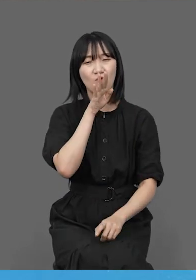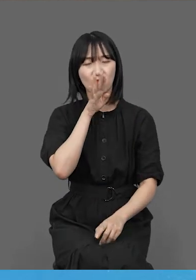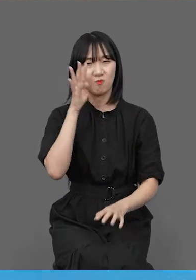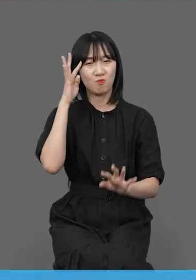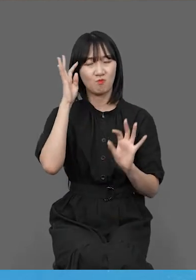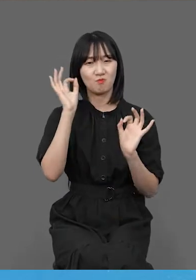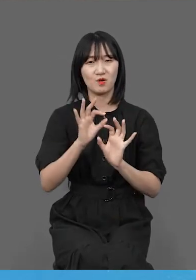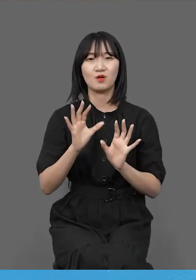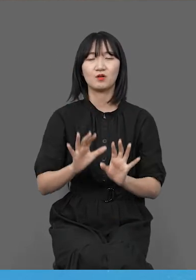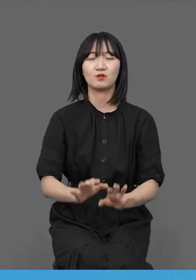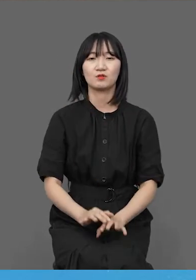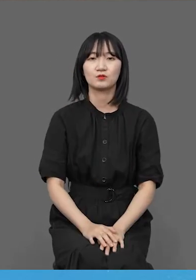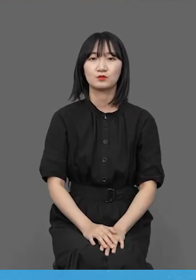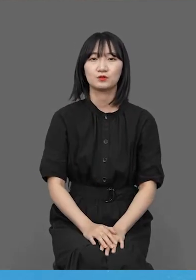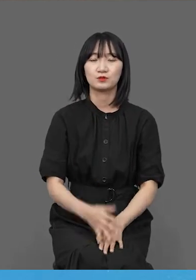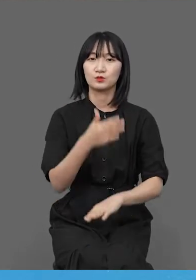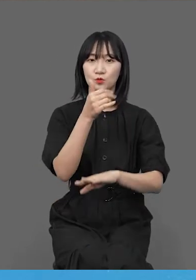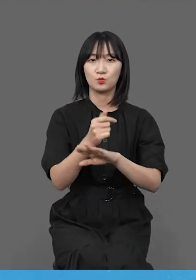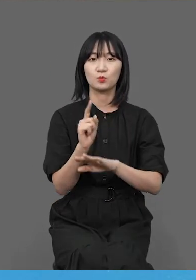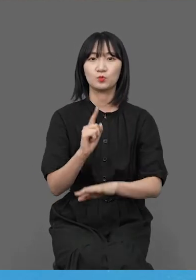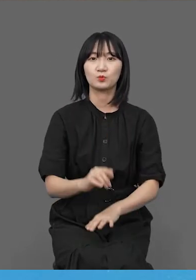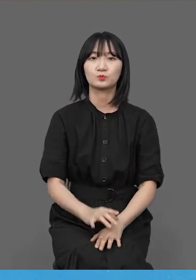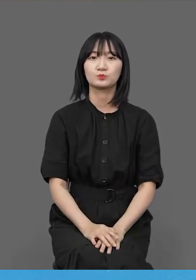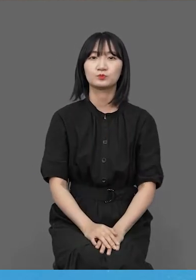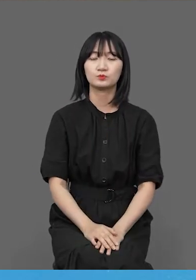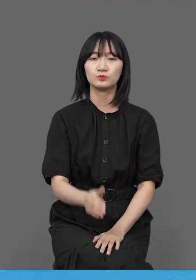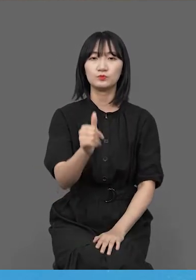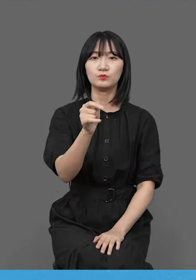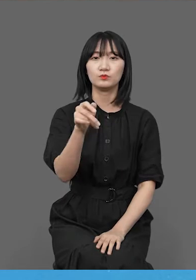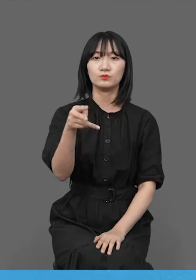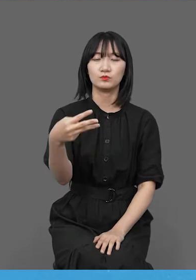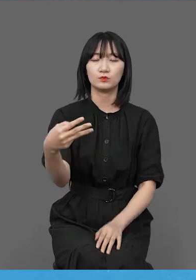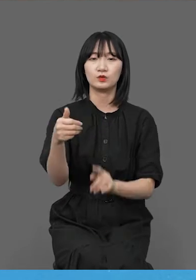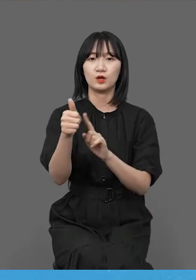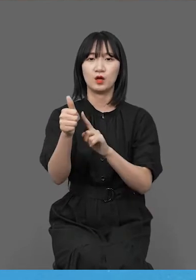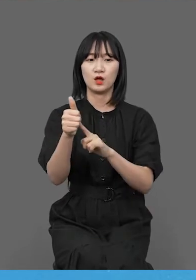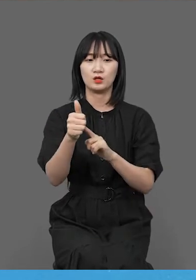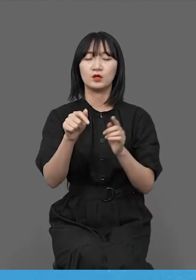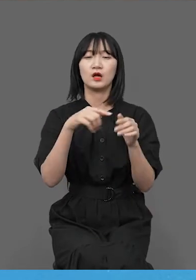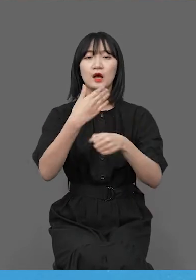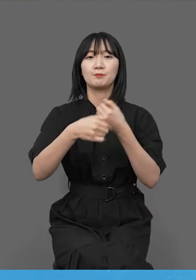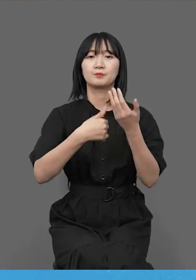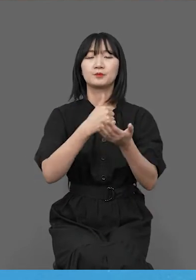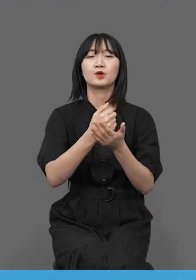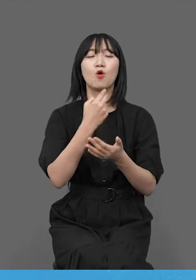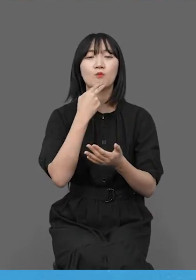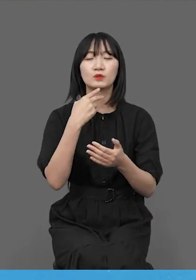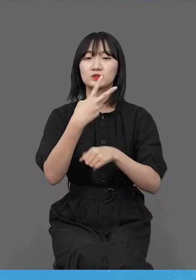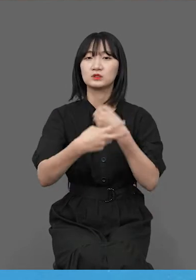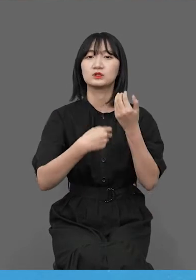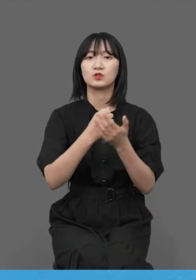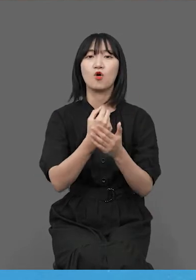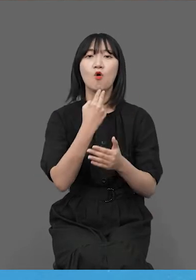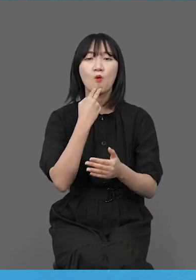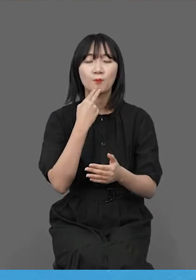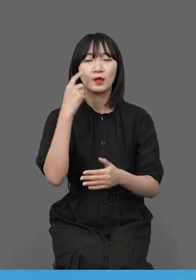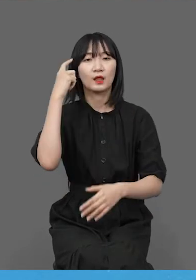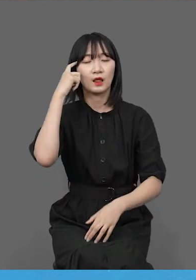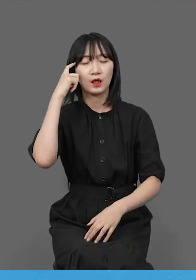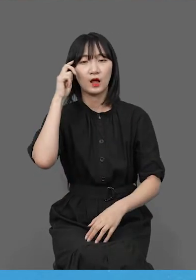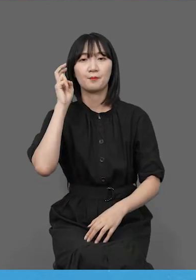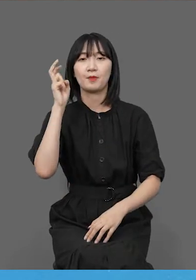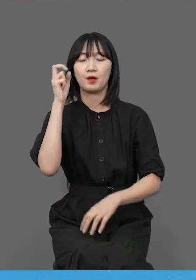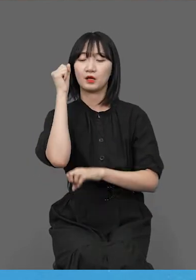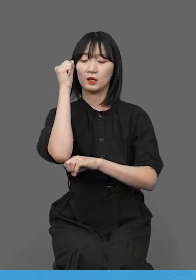일이죠. 결론은 간단합니다. 그것은 헤켈이 생각했던 무신론적인 생각에서 나온